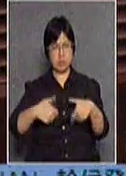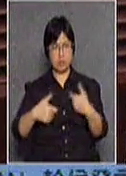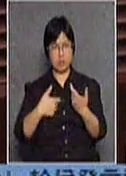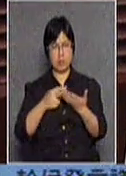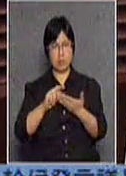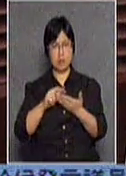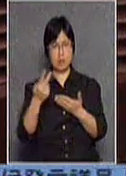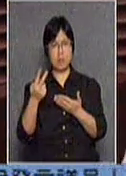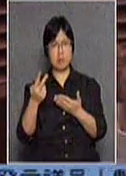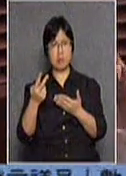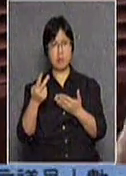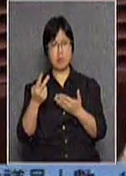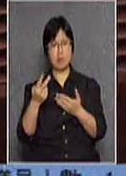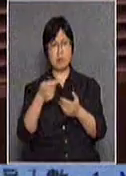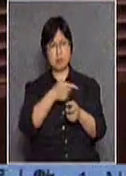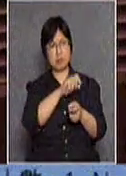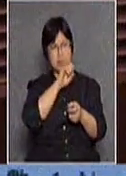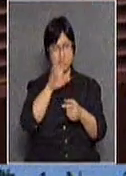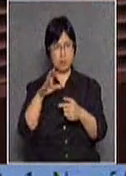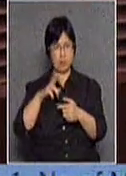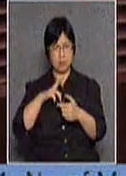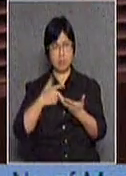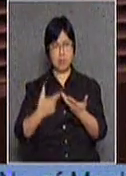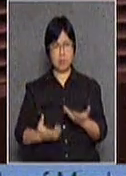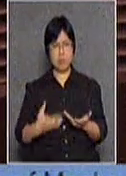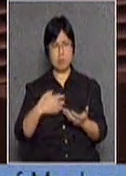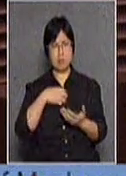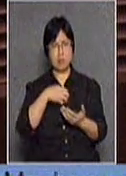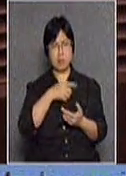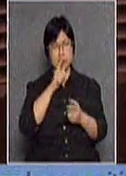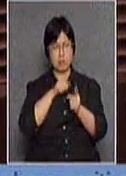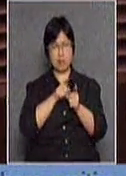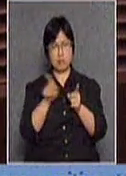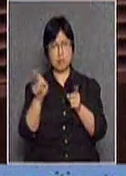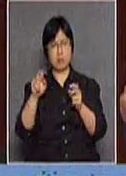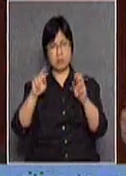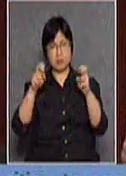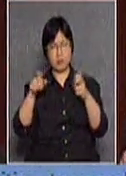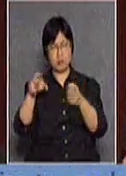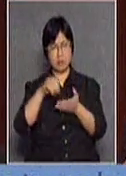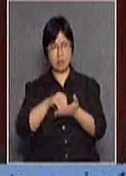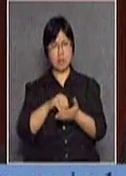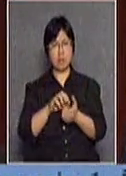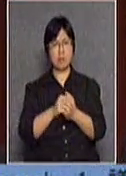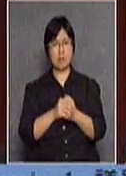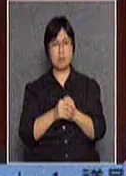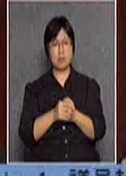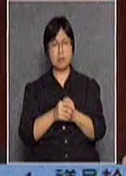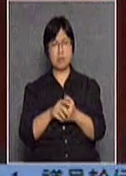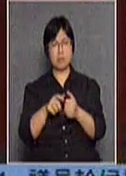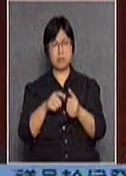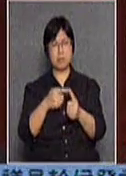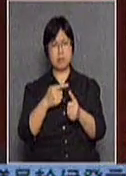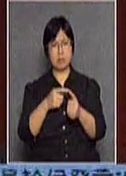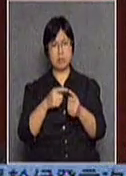善佢頭先所講嘅情況。主席，我認為佢哋講嘅離題，請你裁決。 梁國雄議員， 主席， 梁國雄議員， 根據